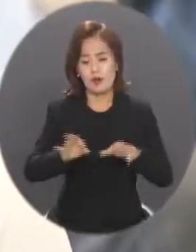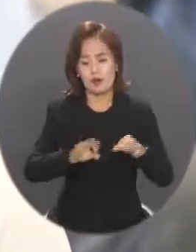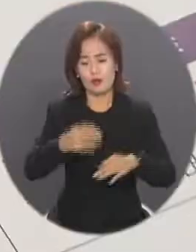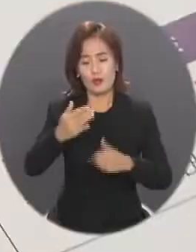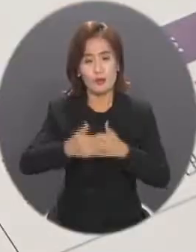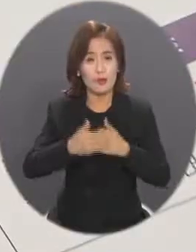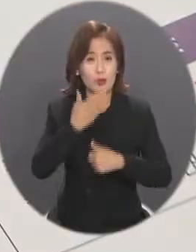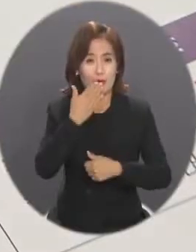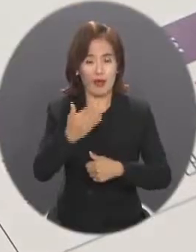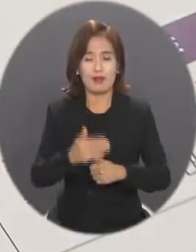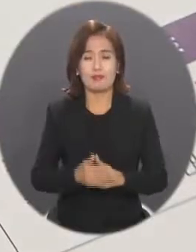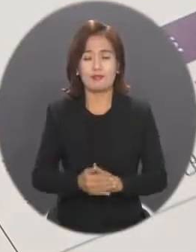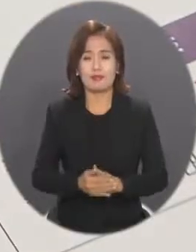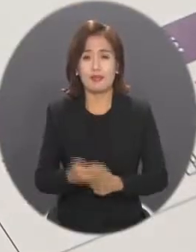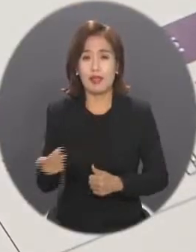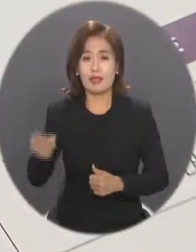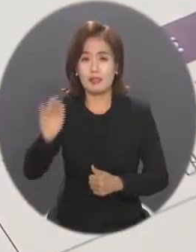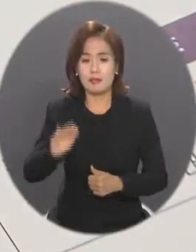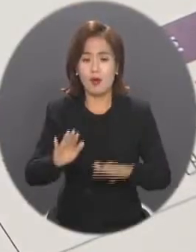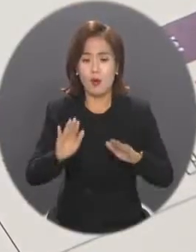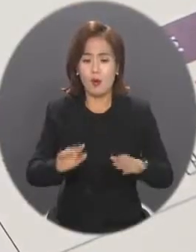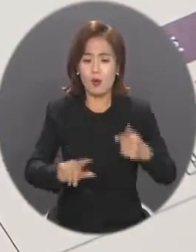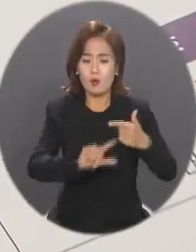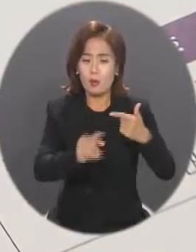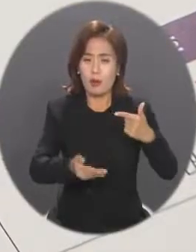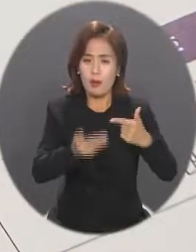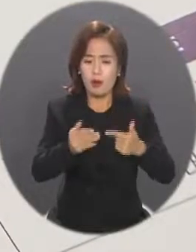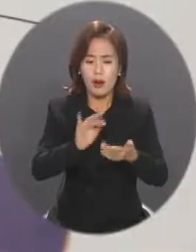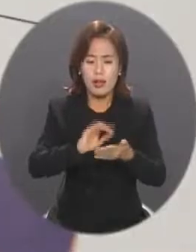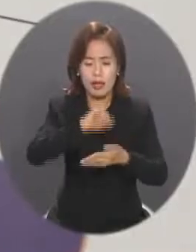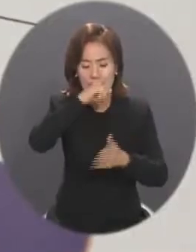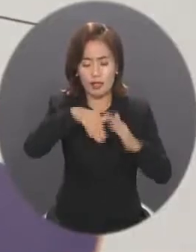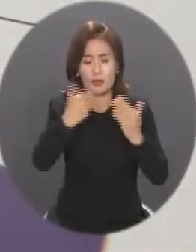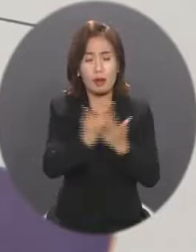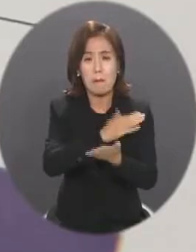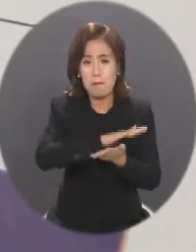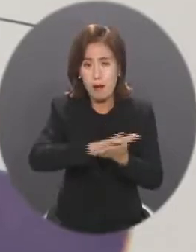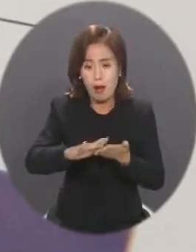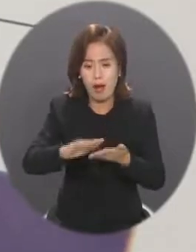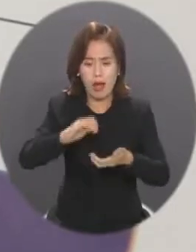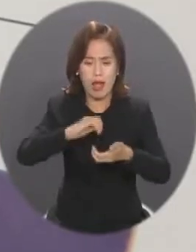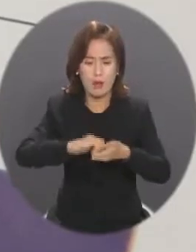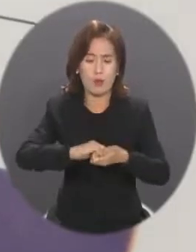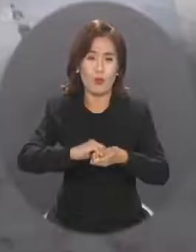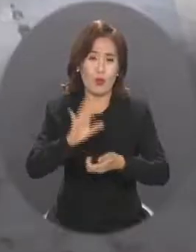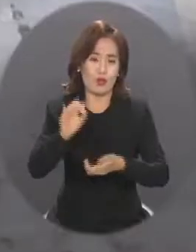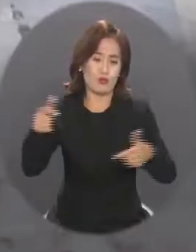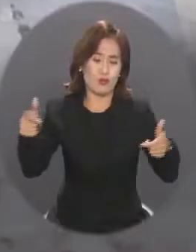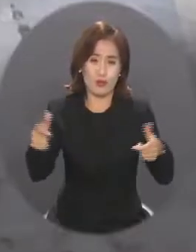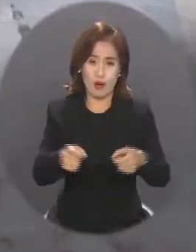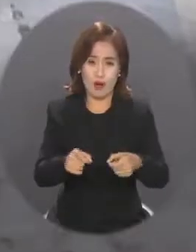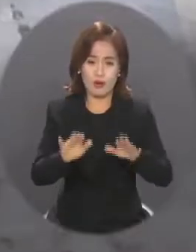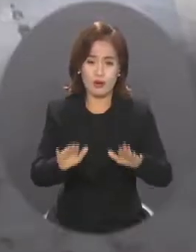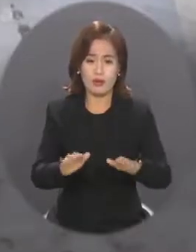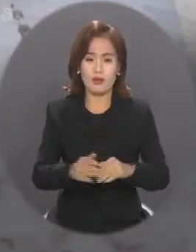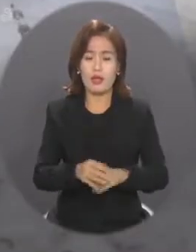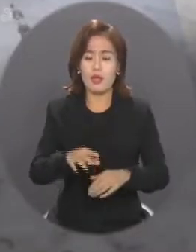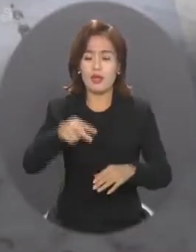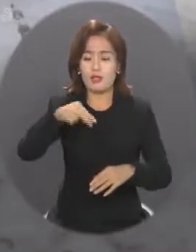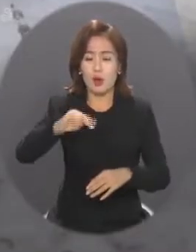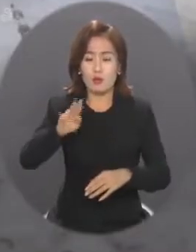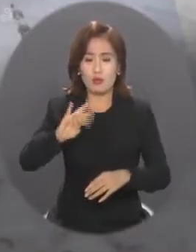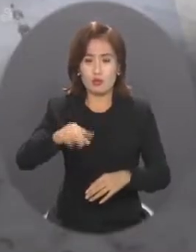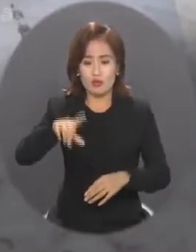버팀이 되죠. 다만 올해 상반기에 예산이 빠르게 소진되면서 한도액이 줄어들었습니다. 기존에는 선불과